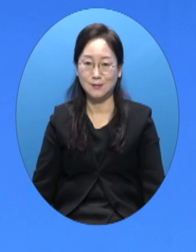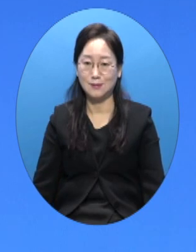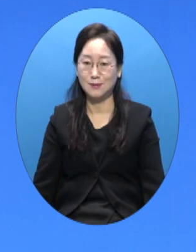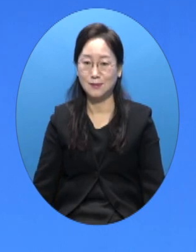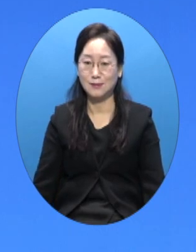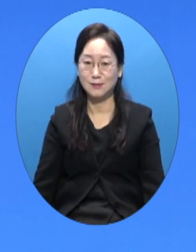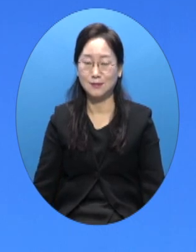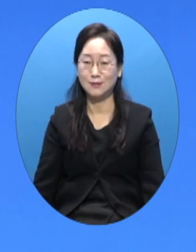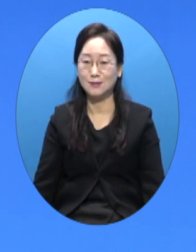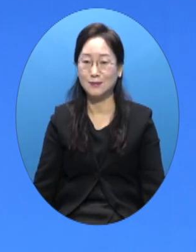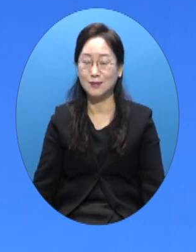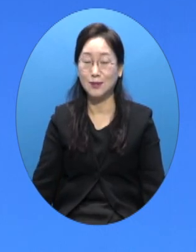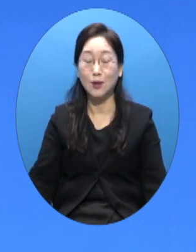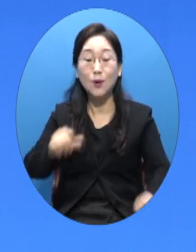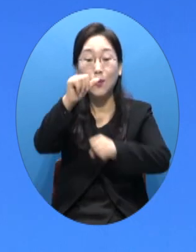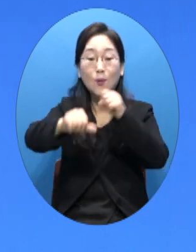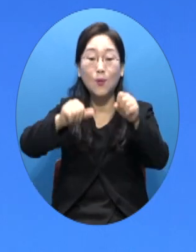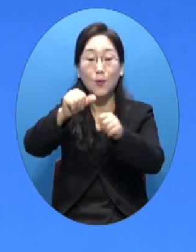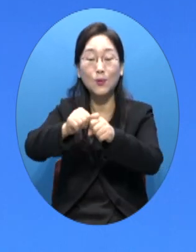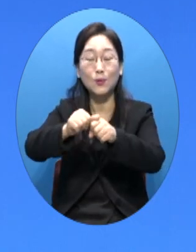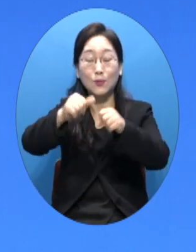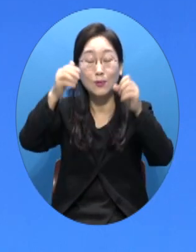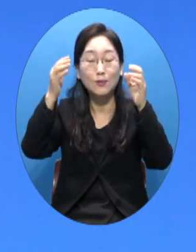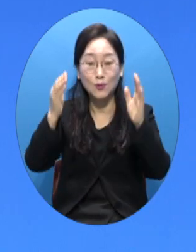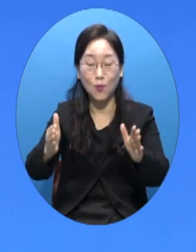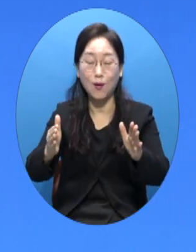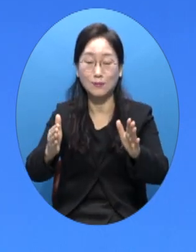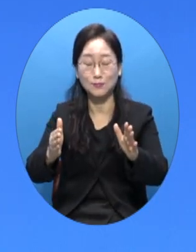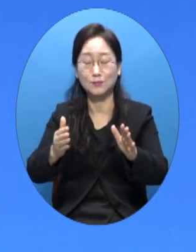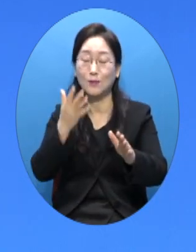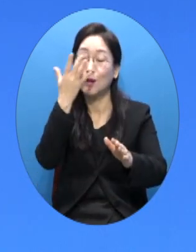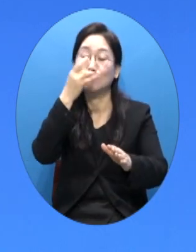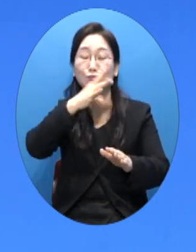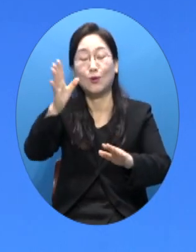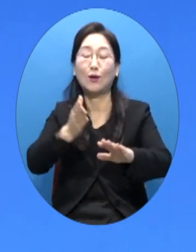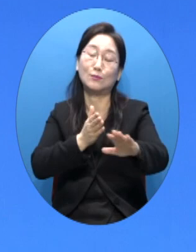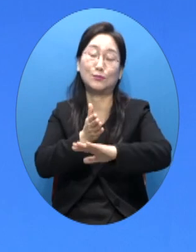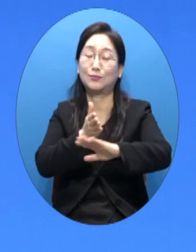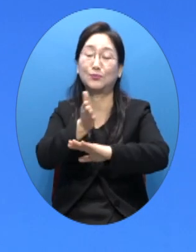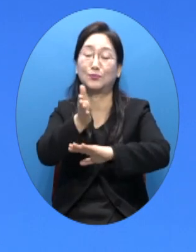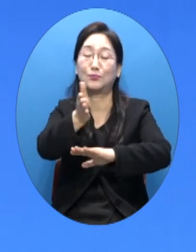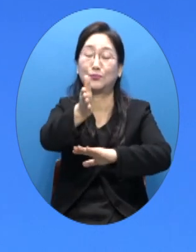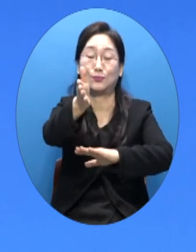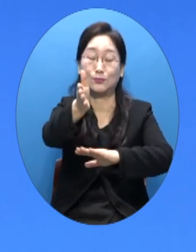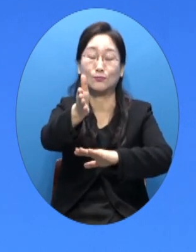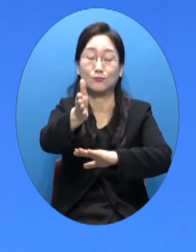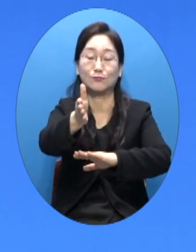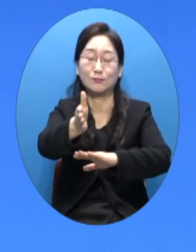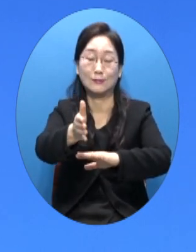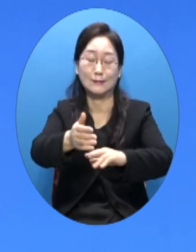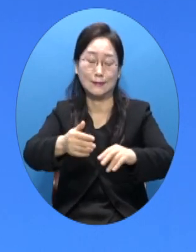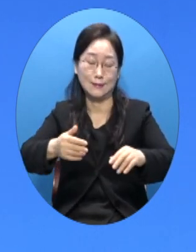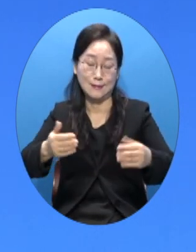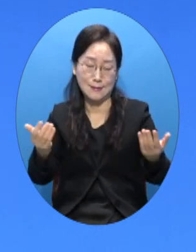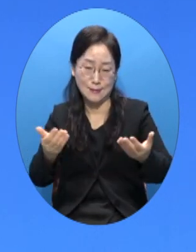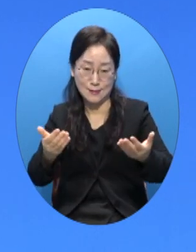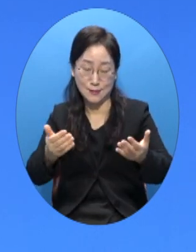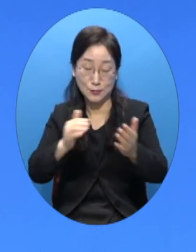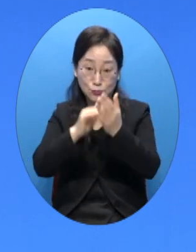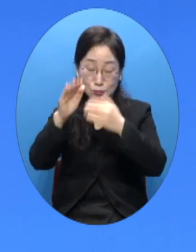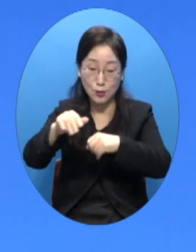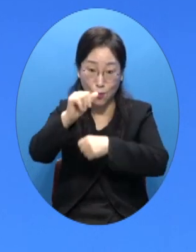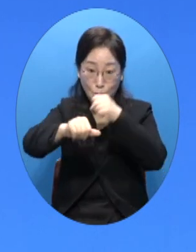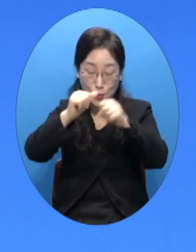그러니깐 5년 동안에는 브 없이 막 나가지만 5년 지나고 난 다음에는 권력의